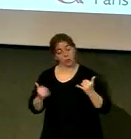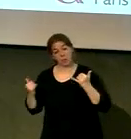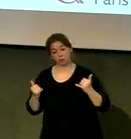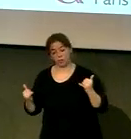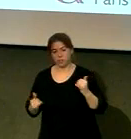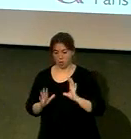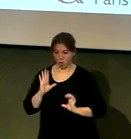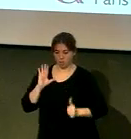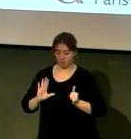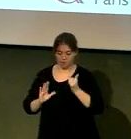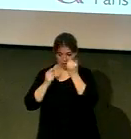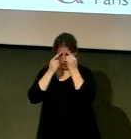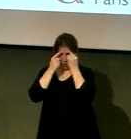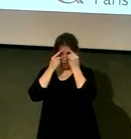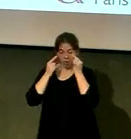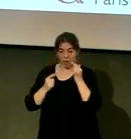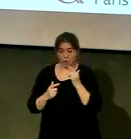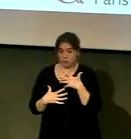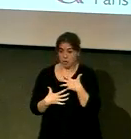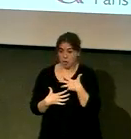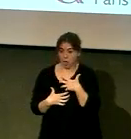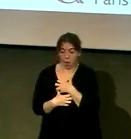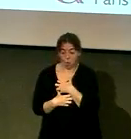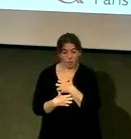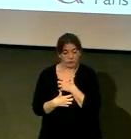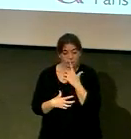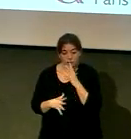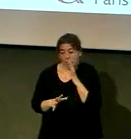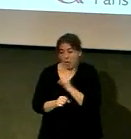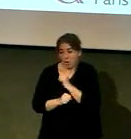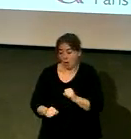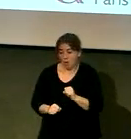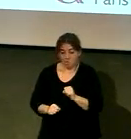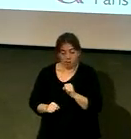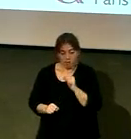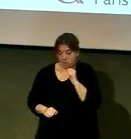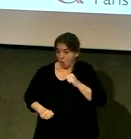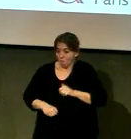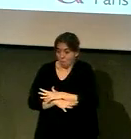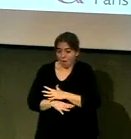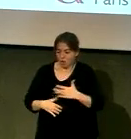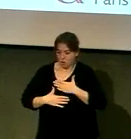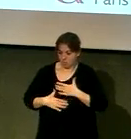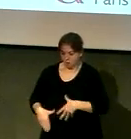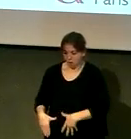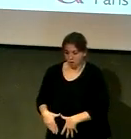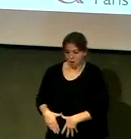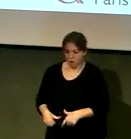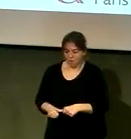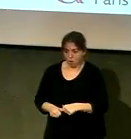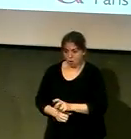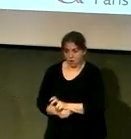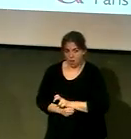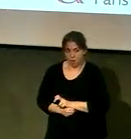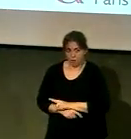angoisse invisible qui se passe chez la femme, je garde l'enfant ou je ne garde pas. Et on voit que les femmes qui sont touchées